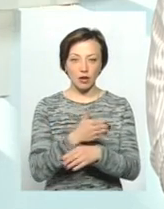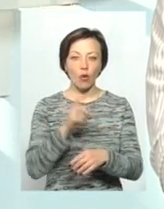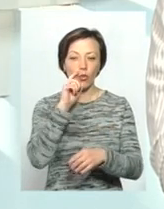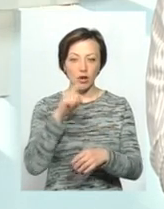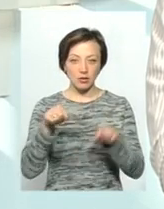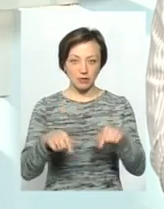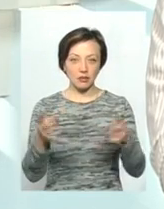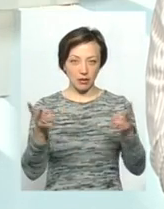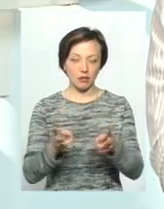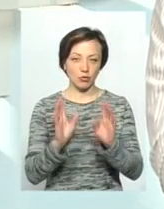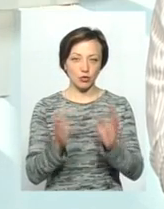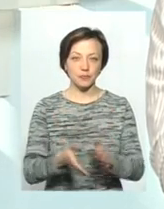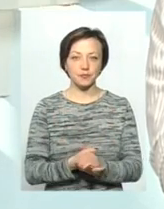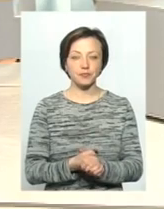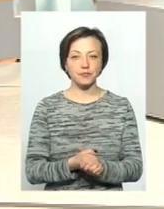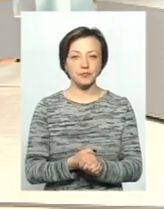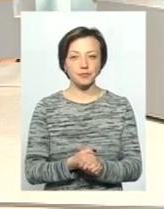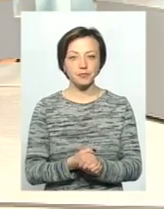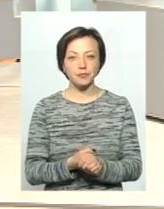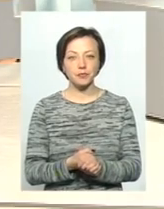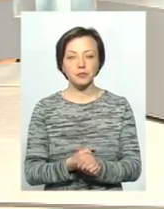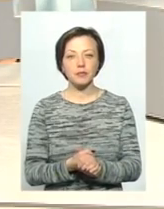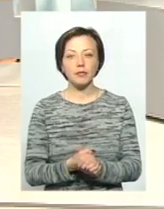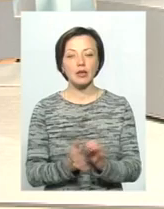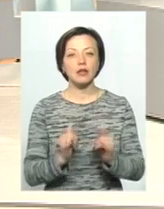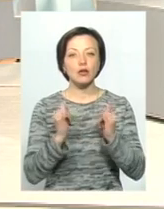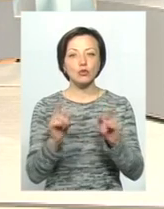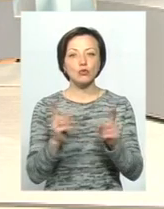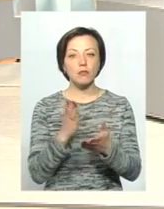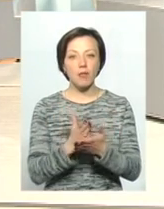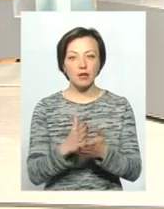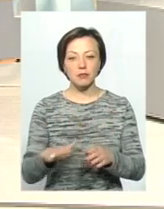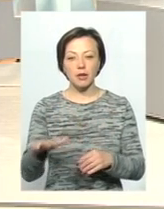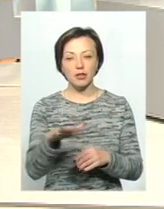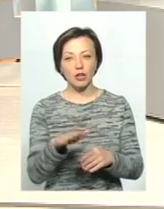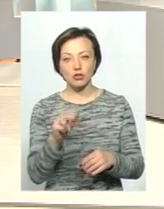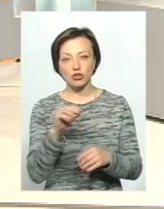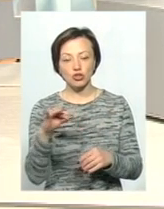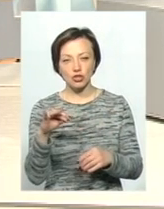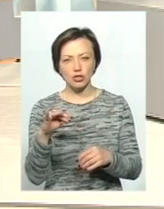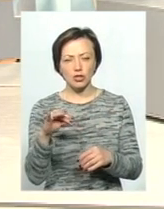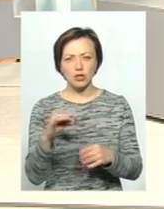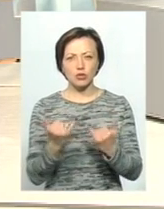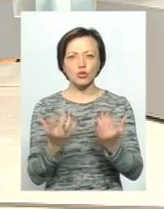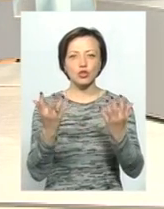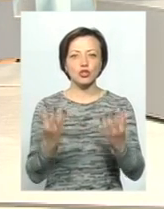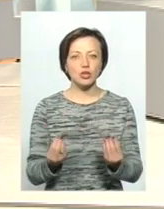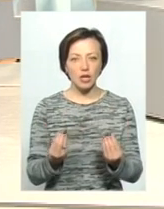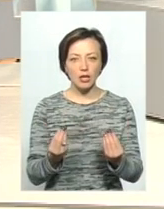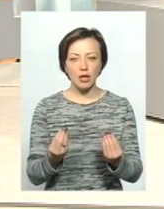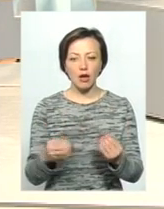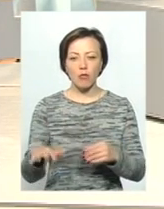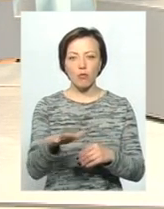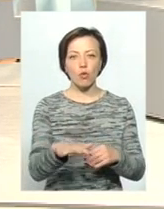востребованы. Скажіть, будь ласка, для того, щоб мати майданчик, чи на сьогоднішній день у ті